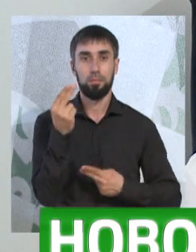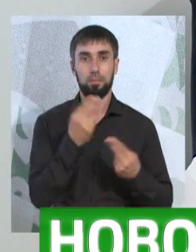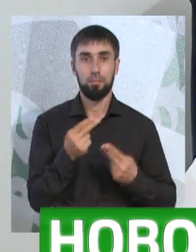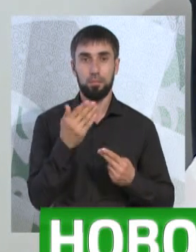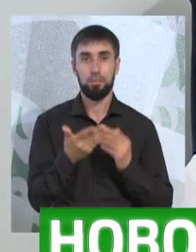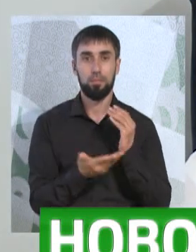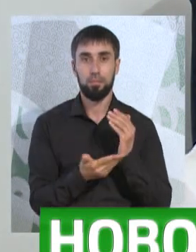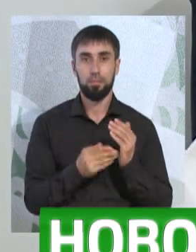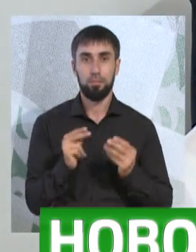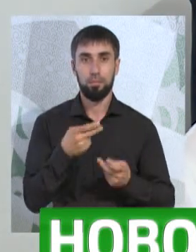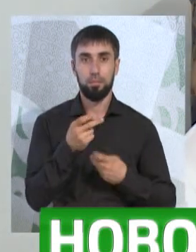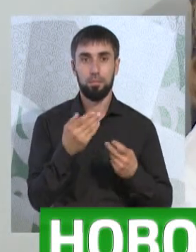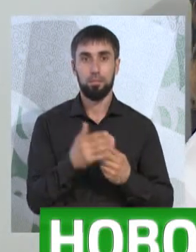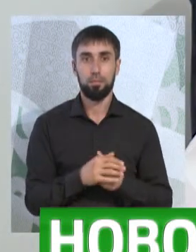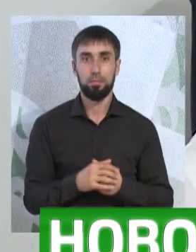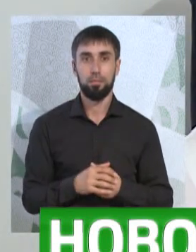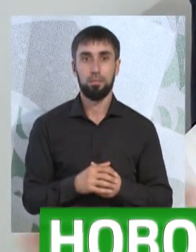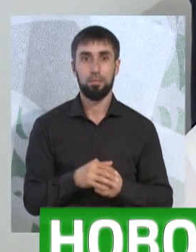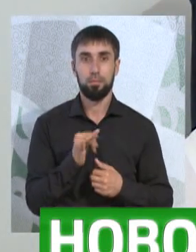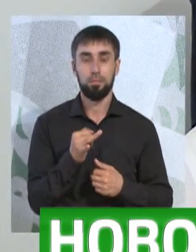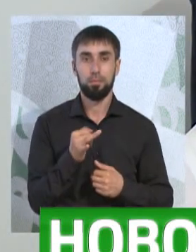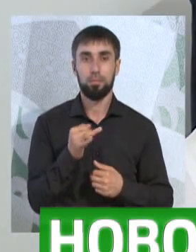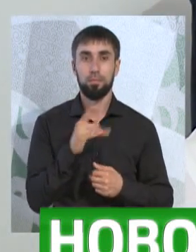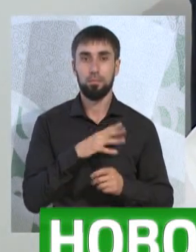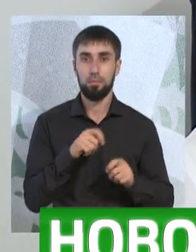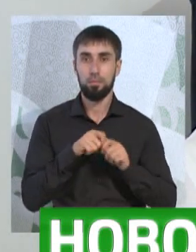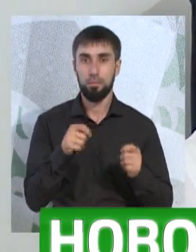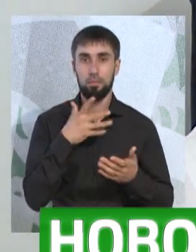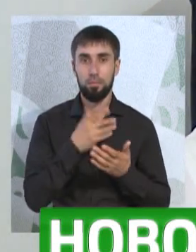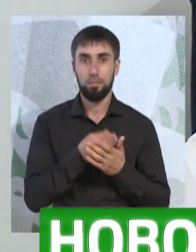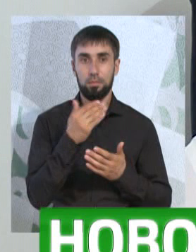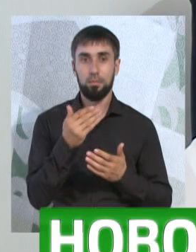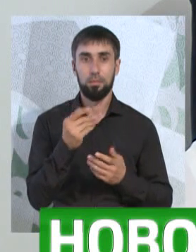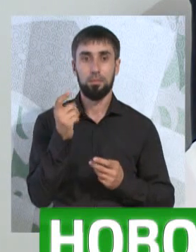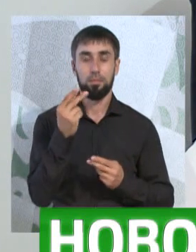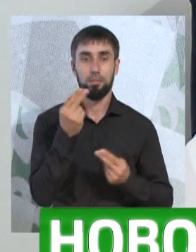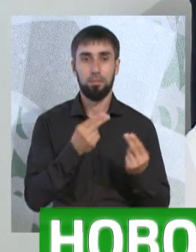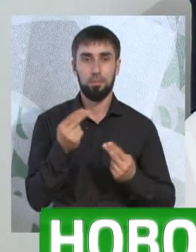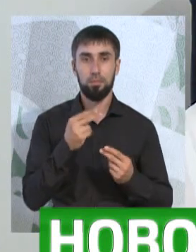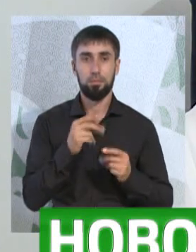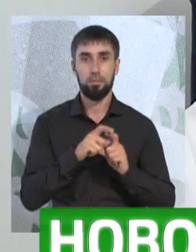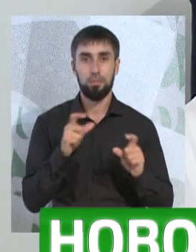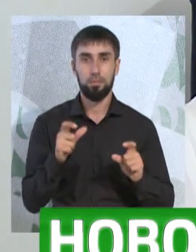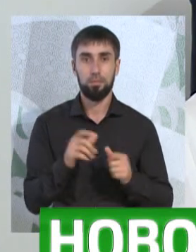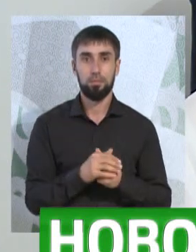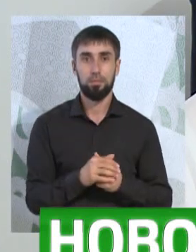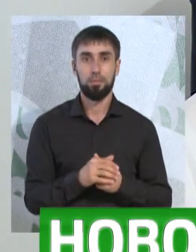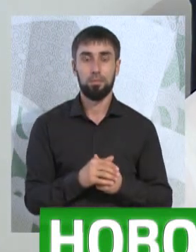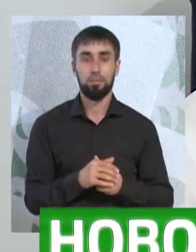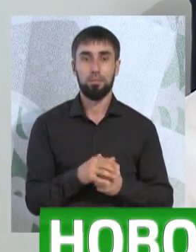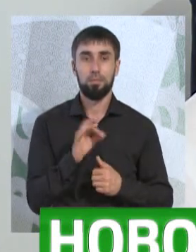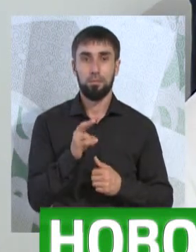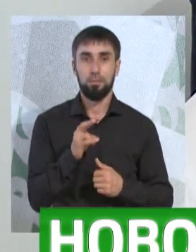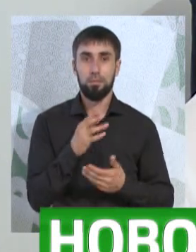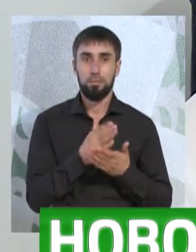обработке дерева и, естественно, создатель своей собственной художественной школы, которая, естественно,